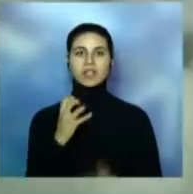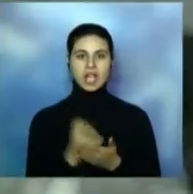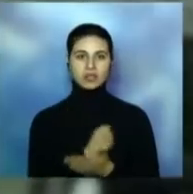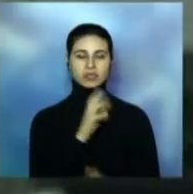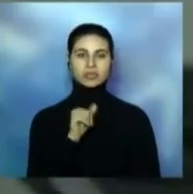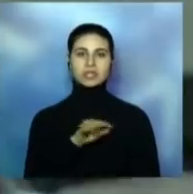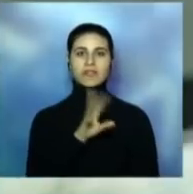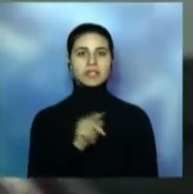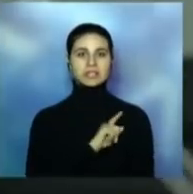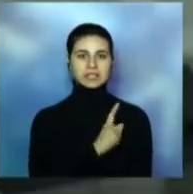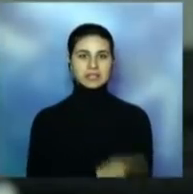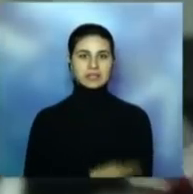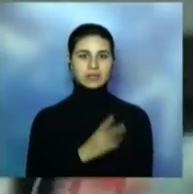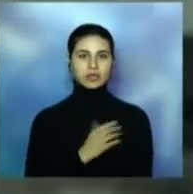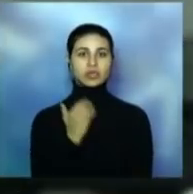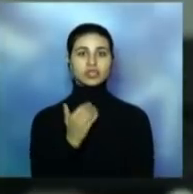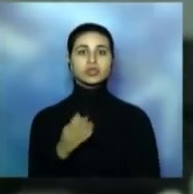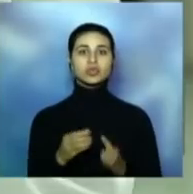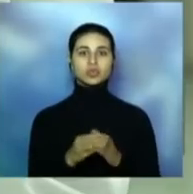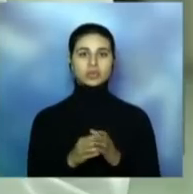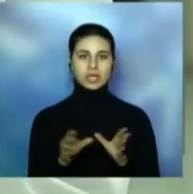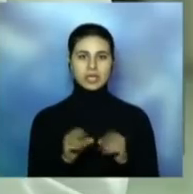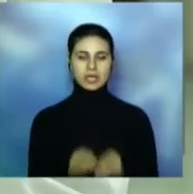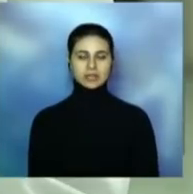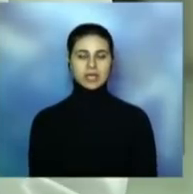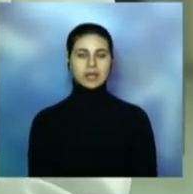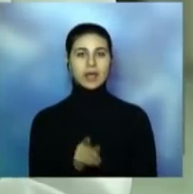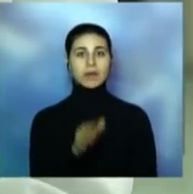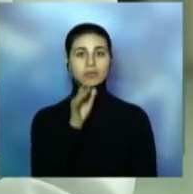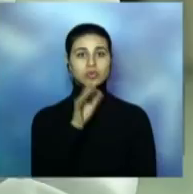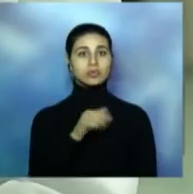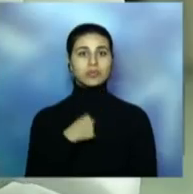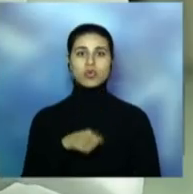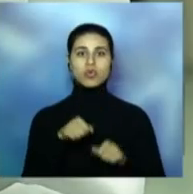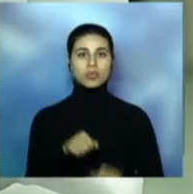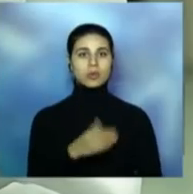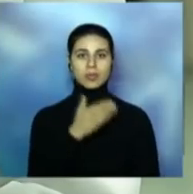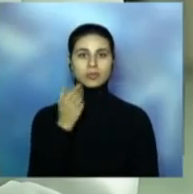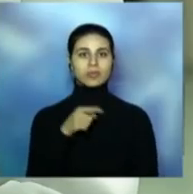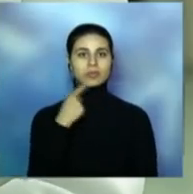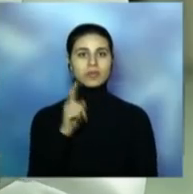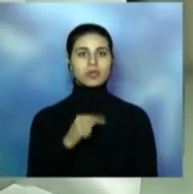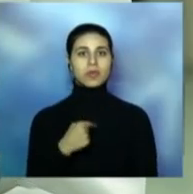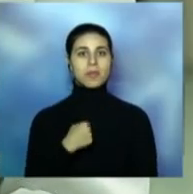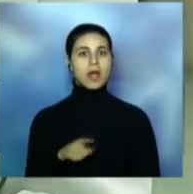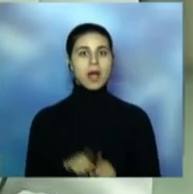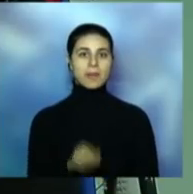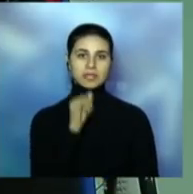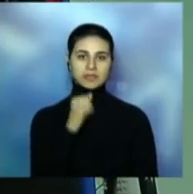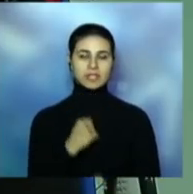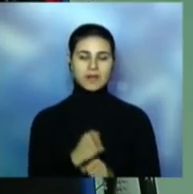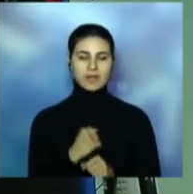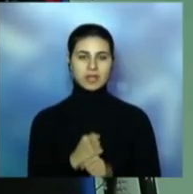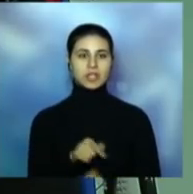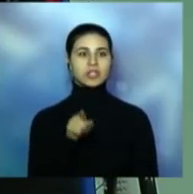და ყველაზე მაგარი იყო შენ შენს გუნდთან ერთად. ამ ყოველფრის ფონზე მე უბრალოდ უფლება აღარ მაქვს თქვა, რომ მე ამას ვერ გავაკეთებ.